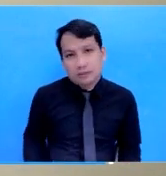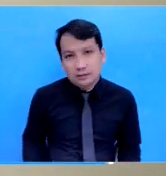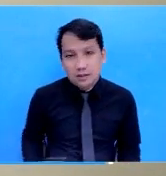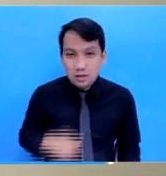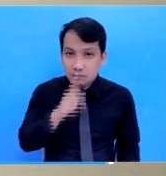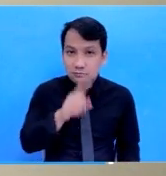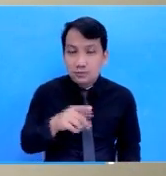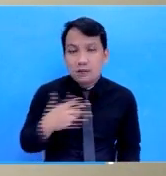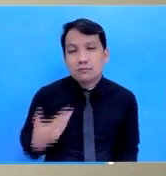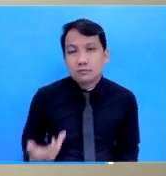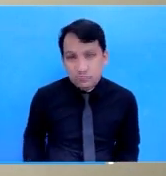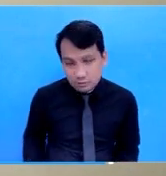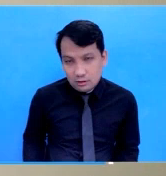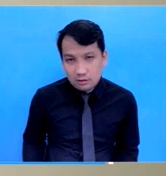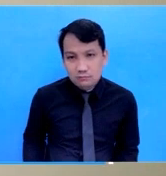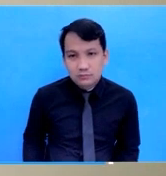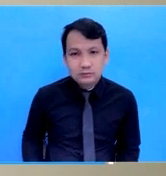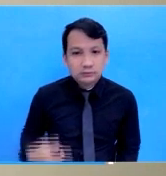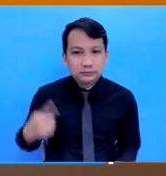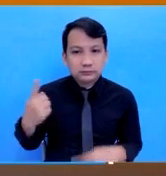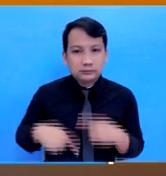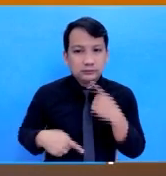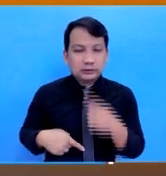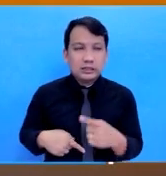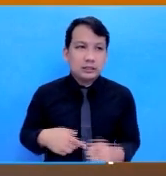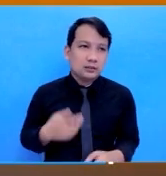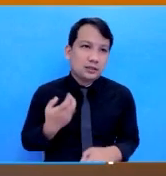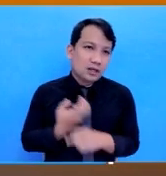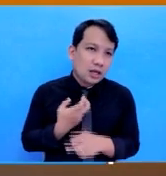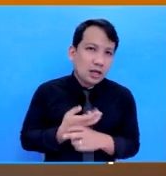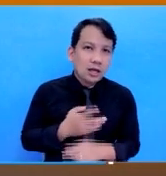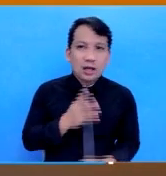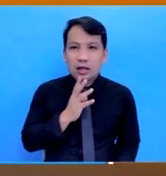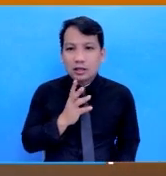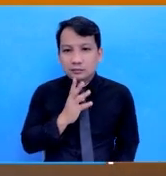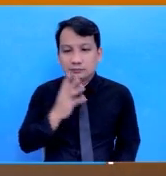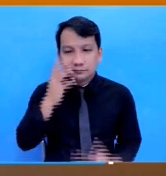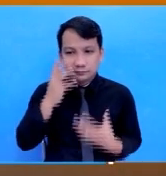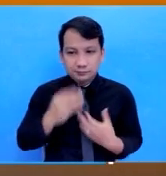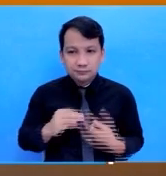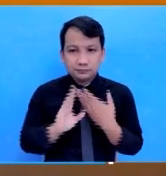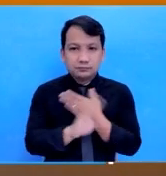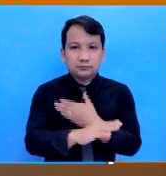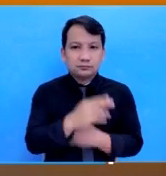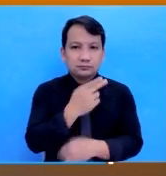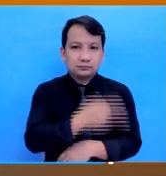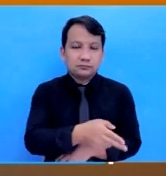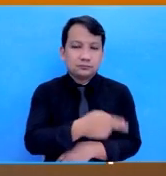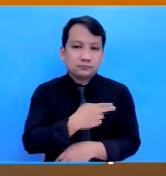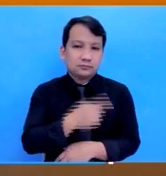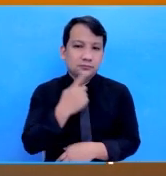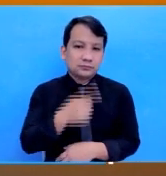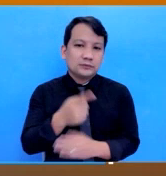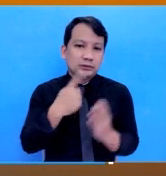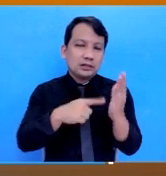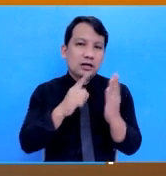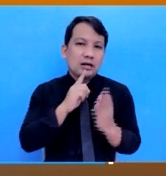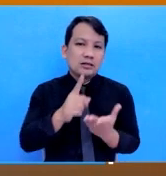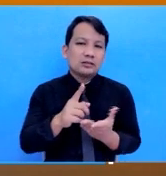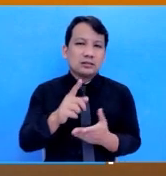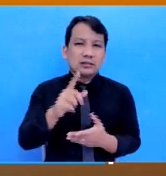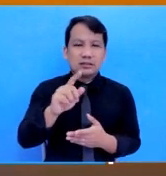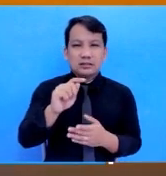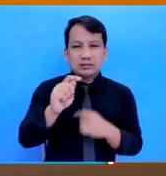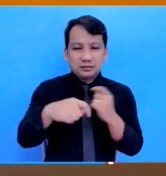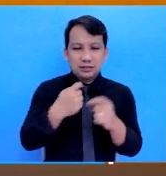lupay-pay. Tapos hindi na din siya nakakapagsalita. Dito na raw sila nagdesisyong bumalik sa ospital. Nakumpirmang may type 1 diabetes